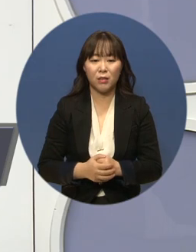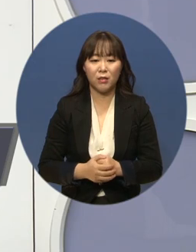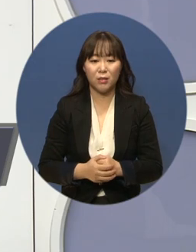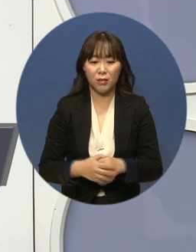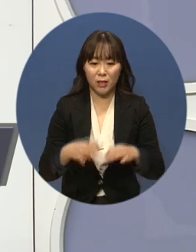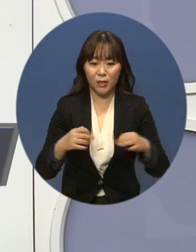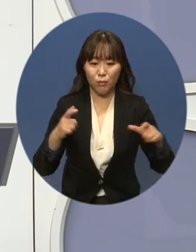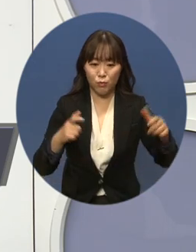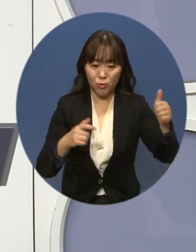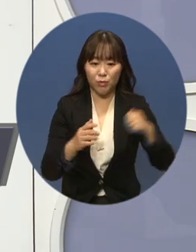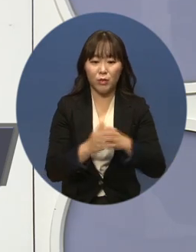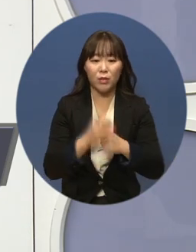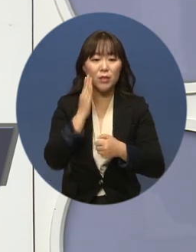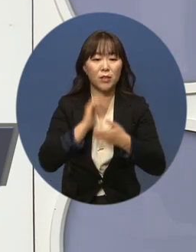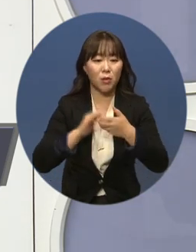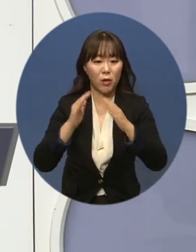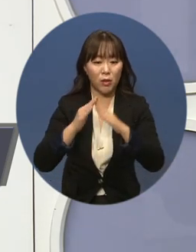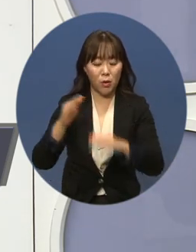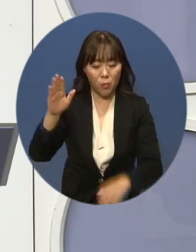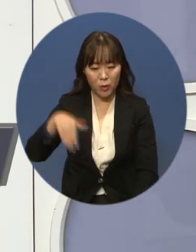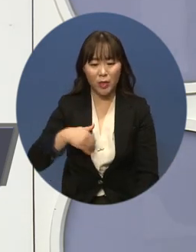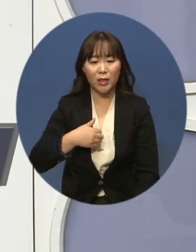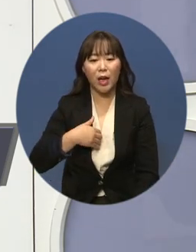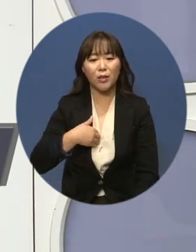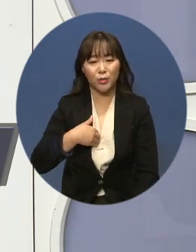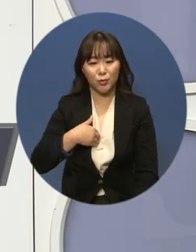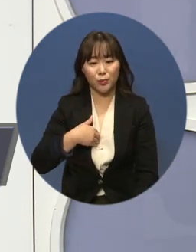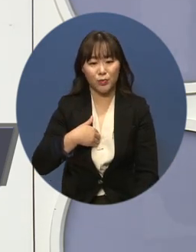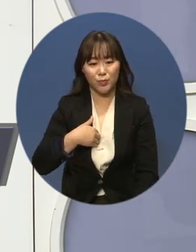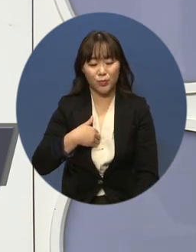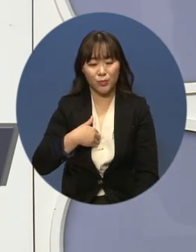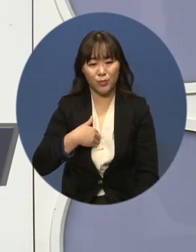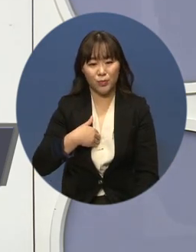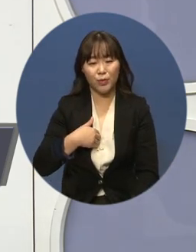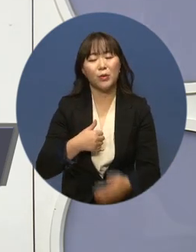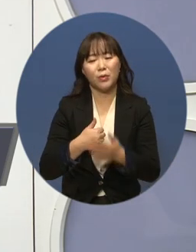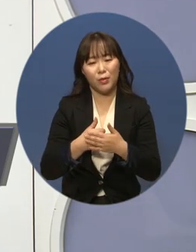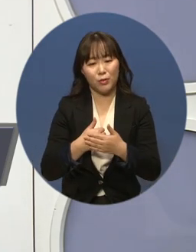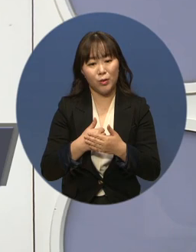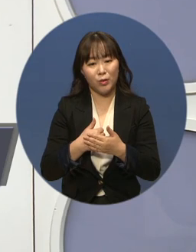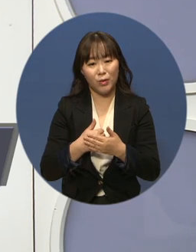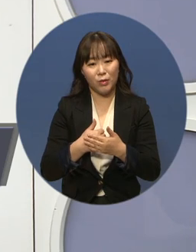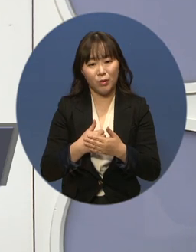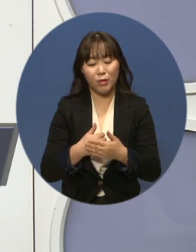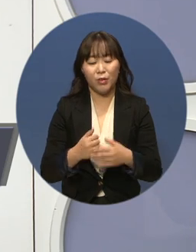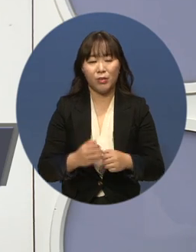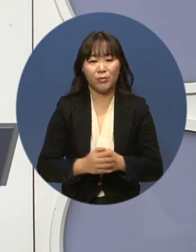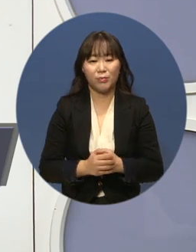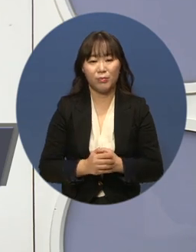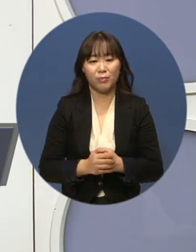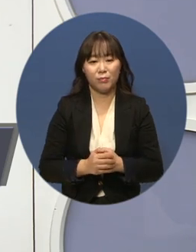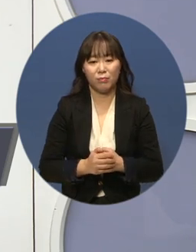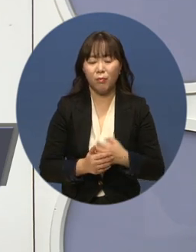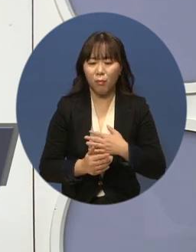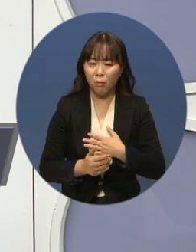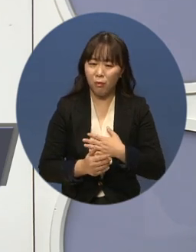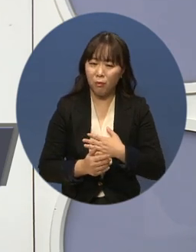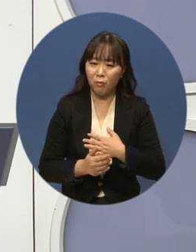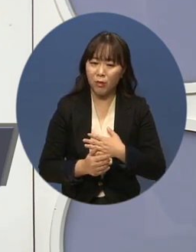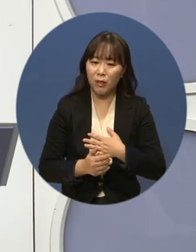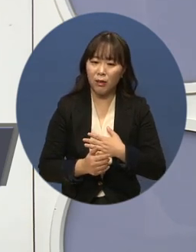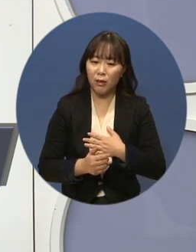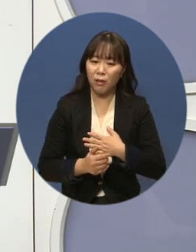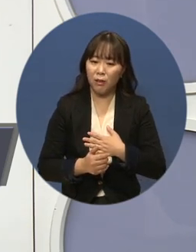김군수 청와대에 와서 나를 좀 도와주세요. 이렇게 말씀하시는데 제가 어떻게 그런 용기가